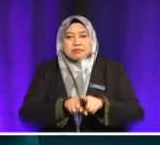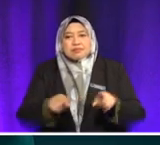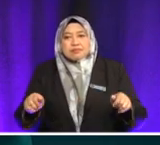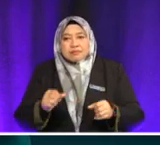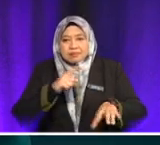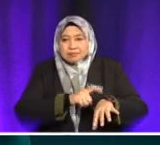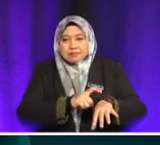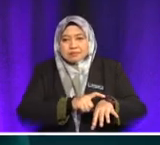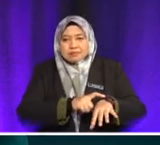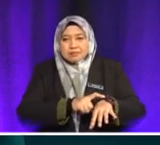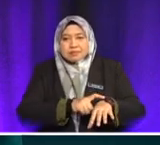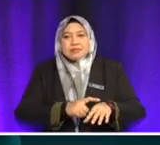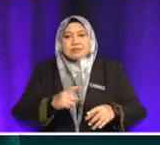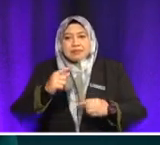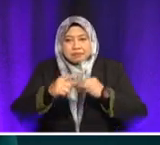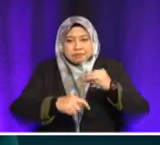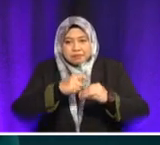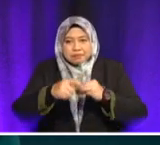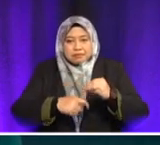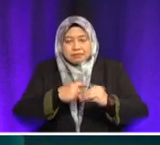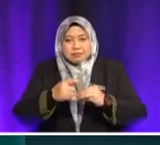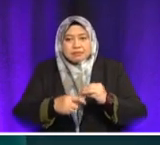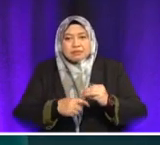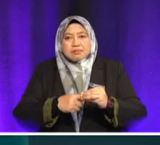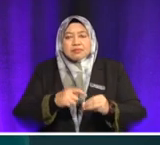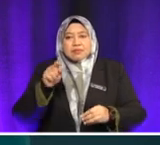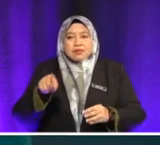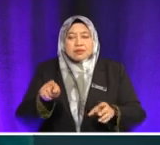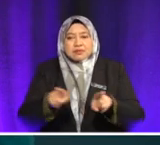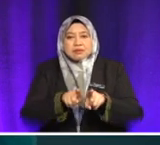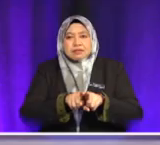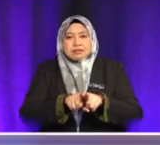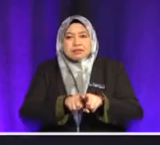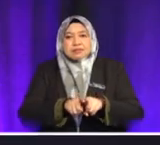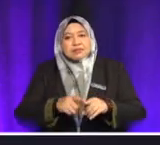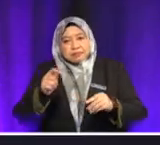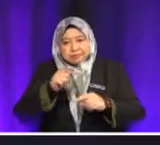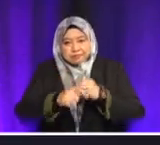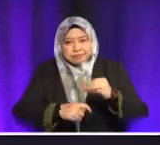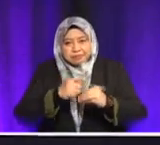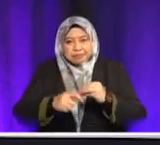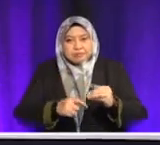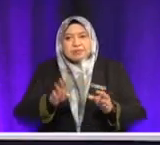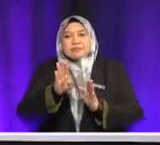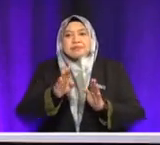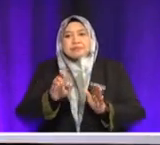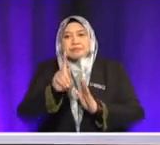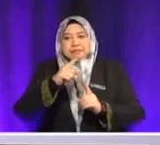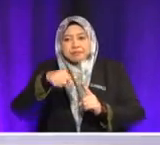jam 11 jam akan berputar oke Ini sama juga sebaiknya kamu bisa gerak